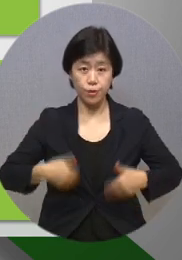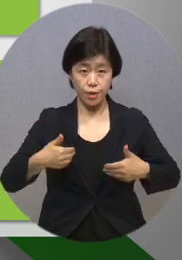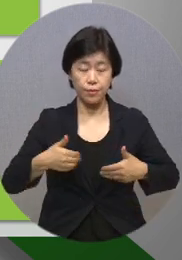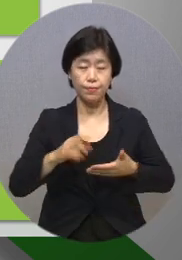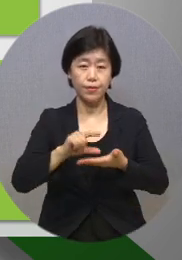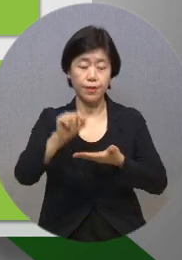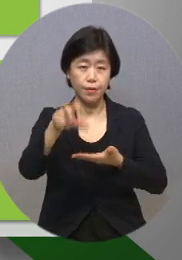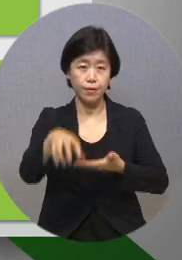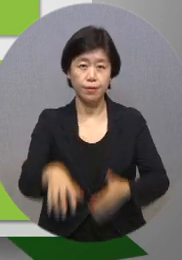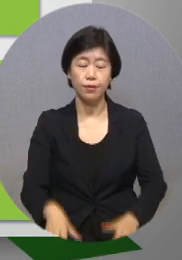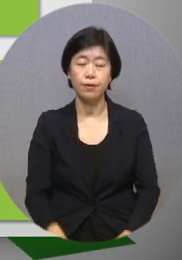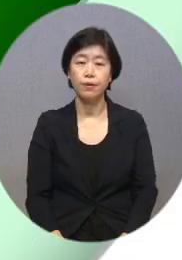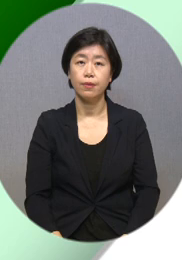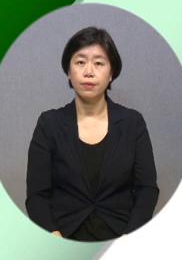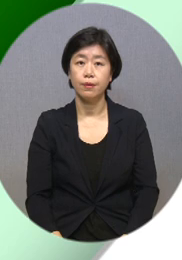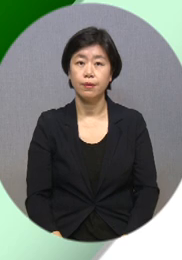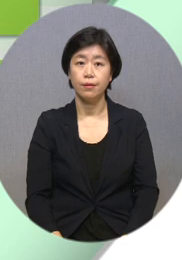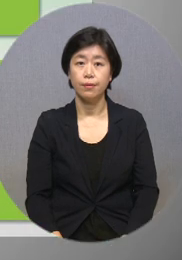충남지사입니다.